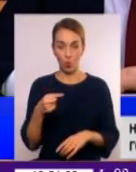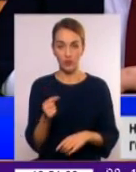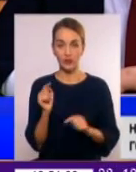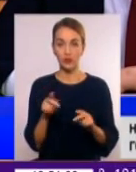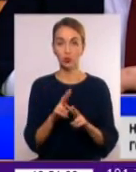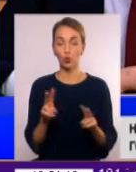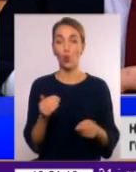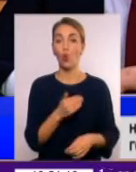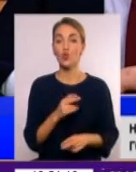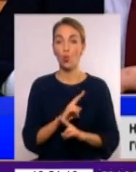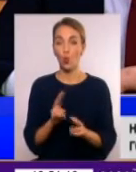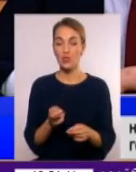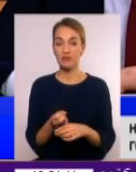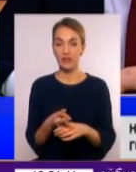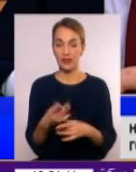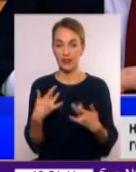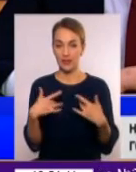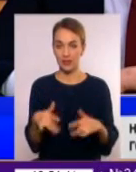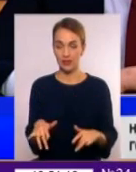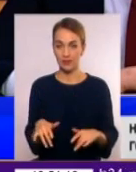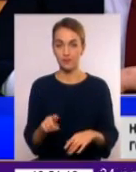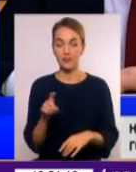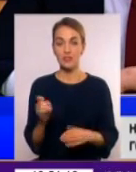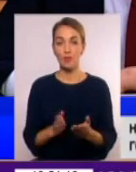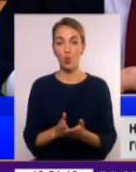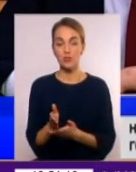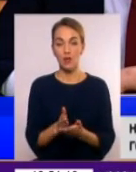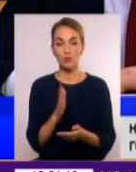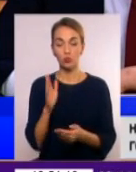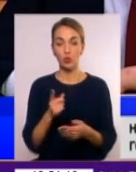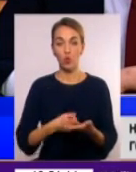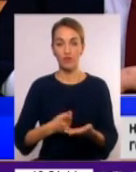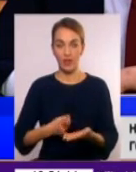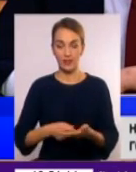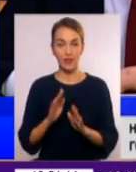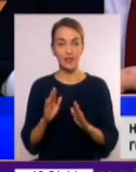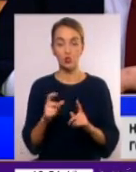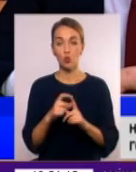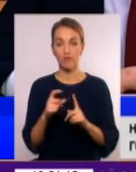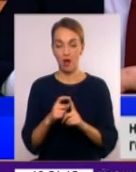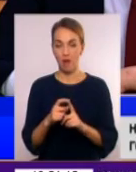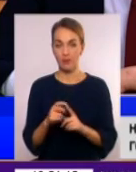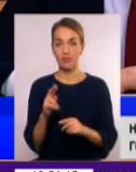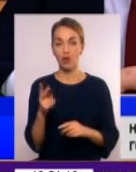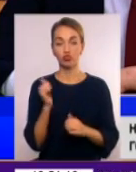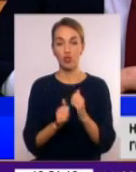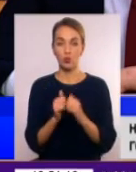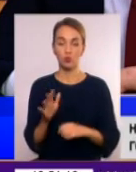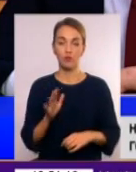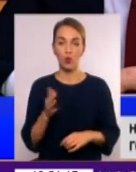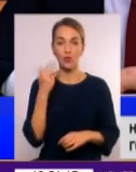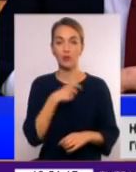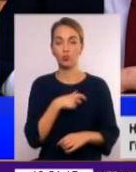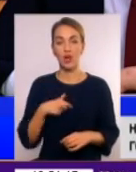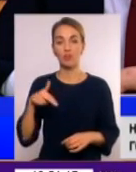хто хоче когось звільнити з посади, буде доведена не тільки словами, як це часто буває, коли